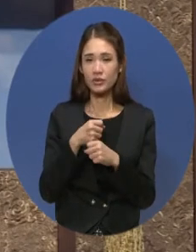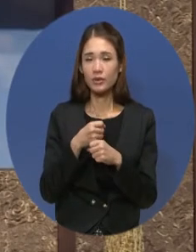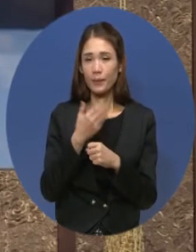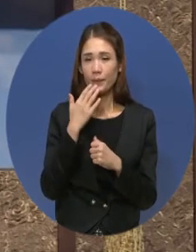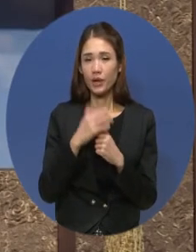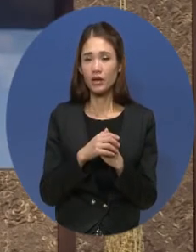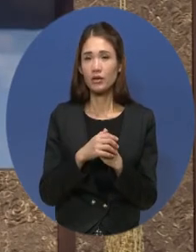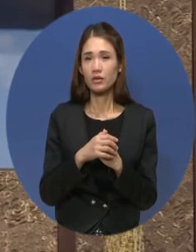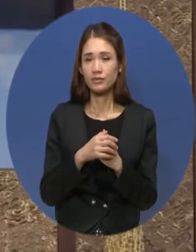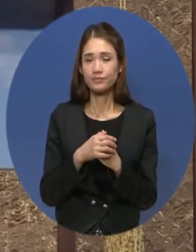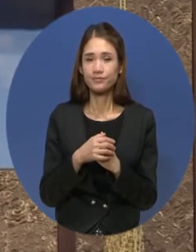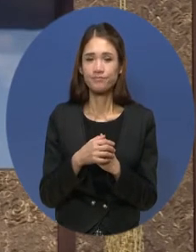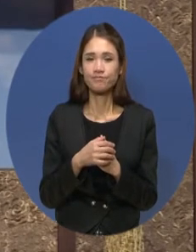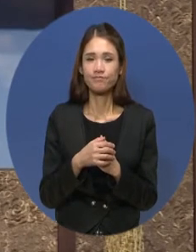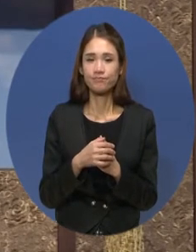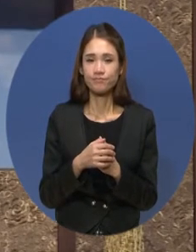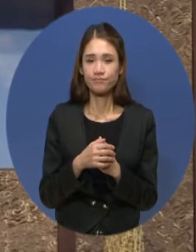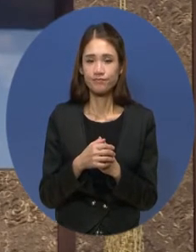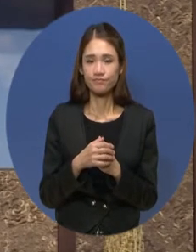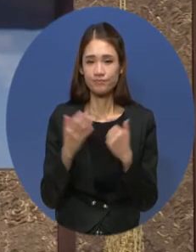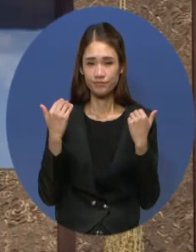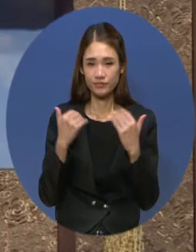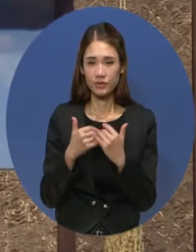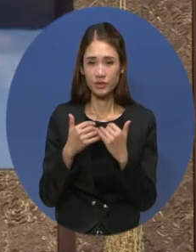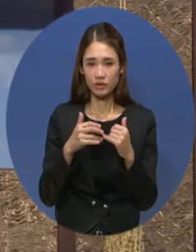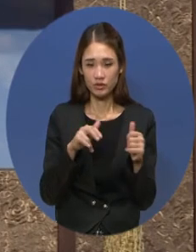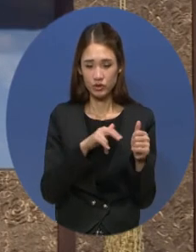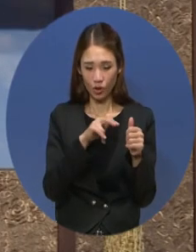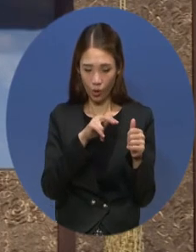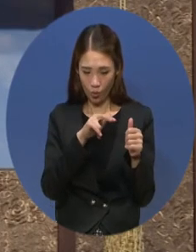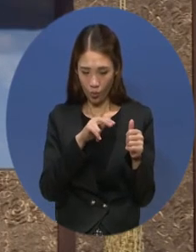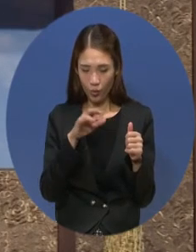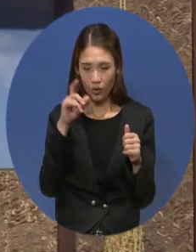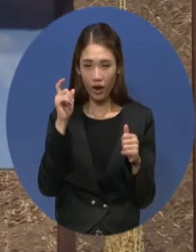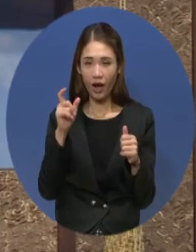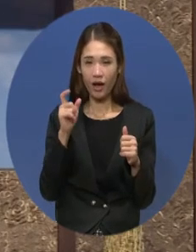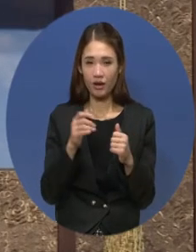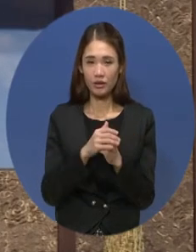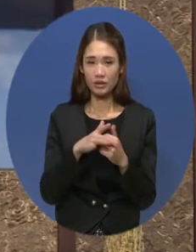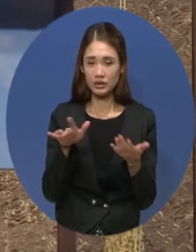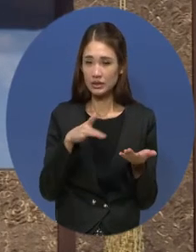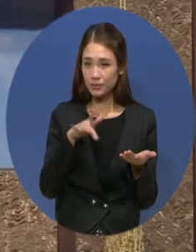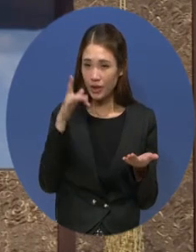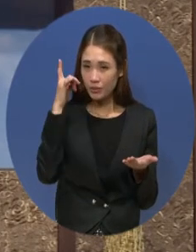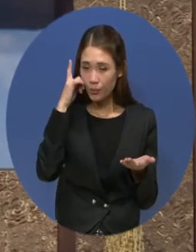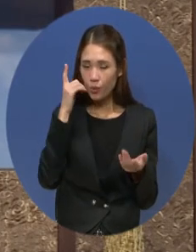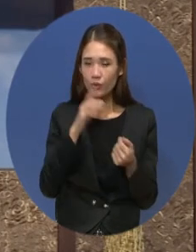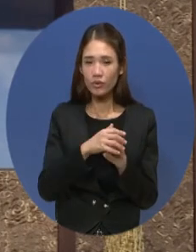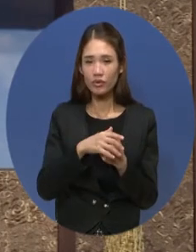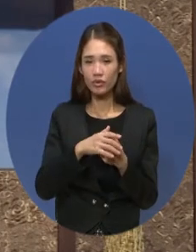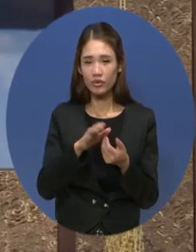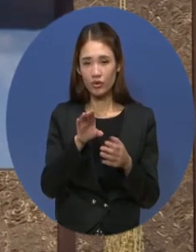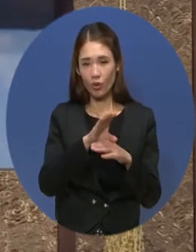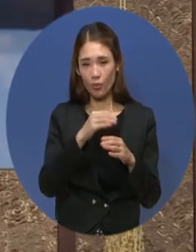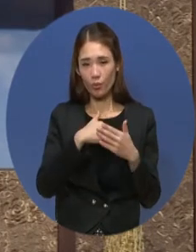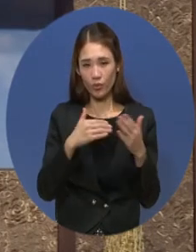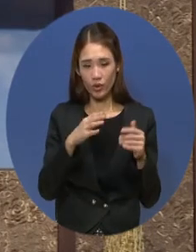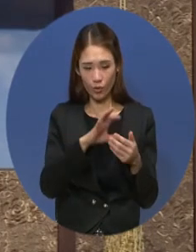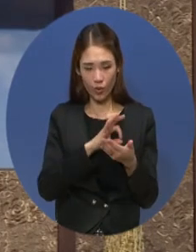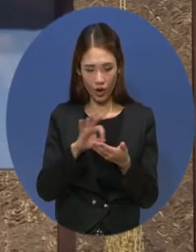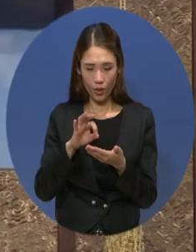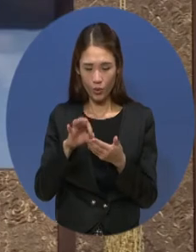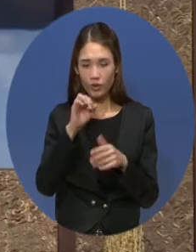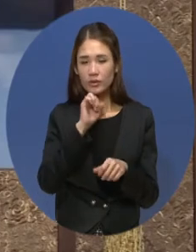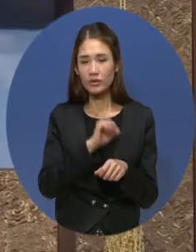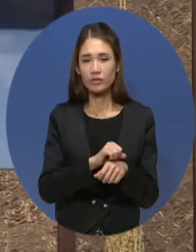그리고 이제 아무래도 발달장애인 분들이 정보와 쪽에 강세에 강 하세요 스마트폰 이라든가 택을 필수 이런것들을 하루를 잘